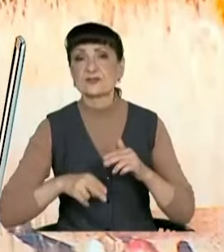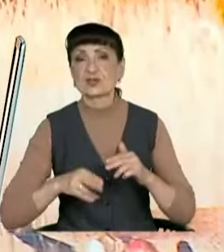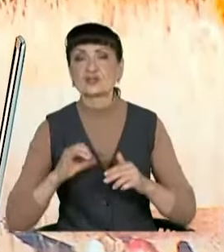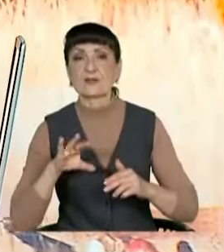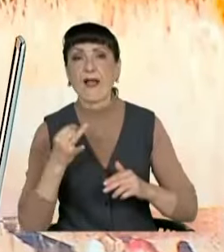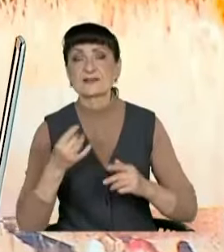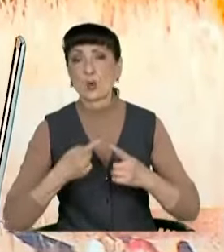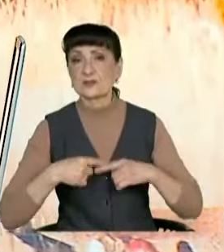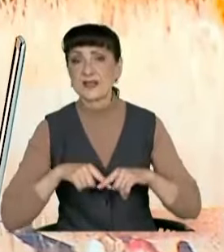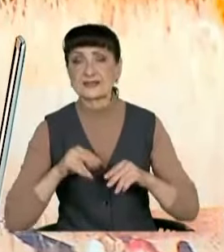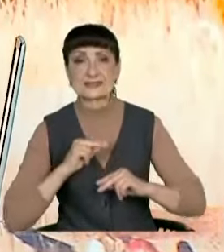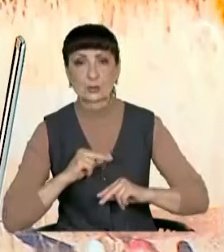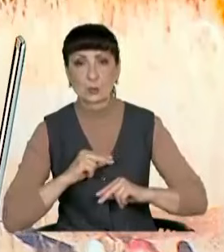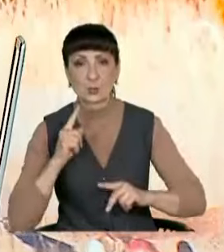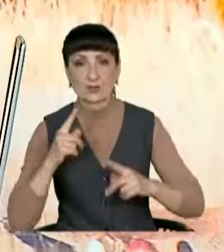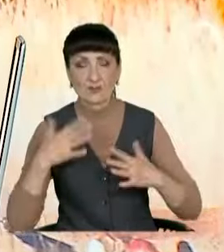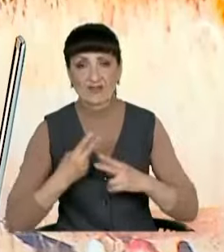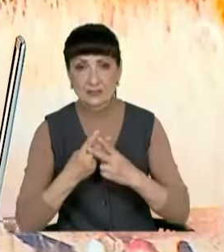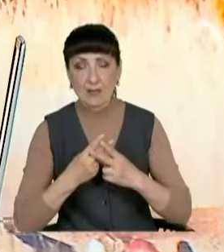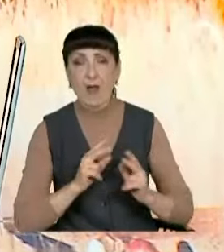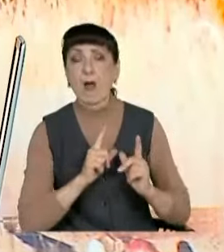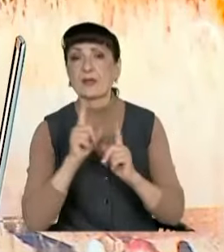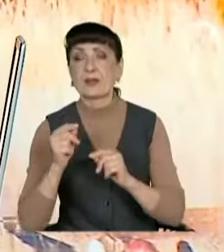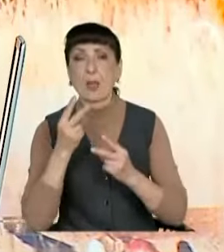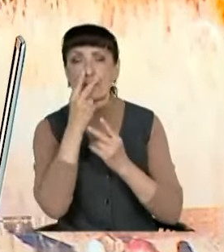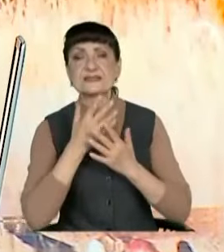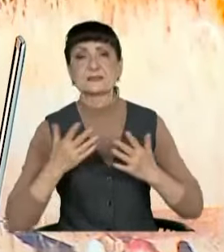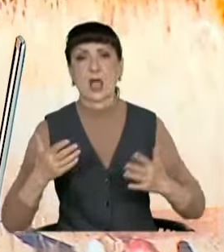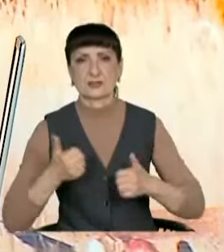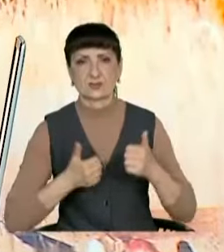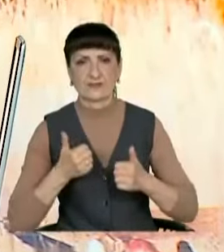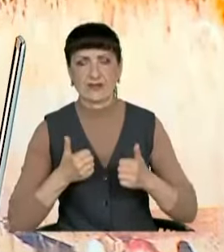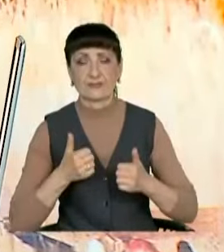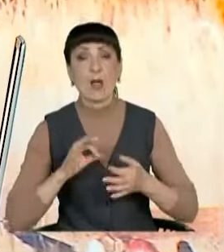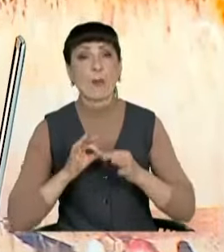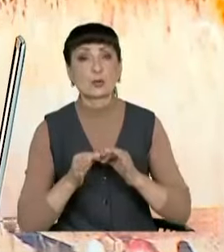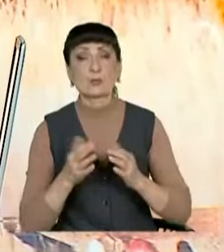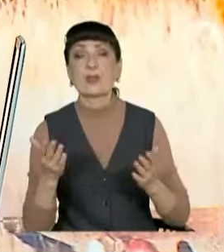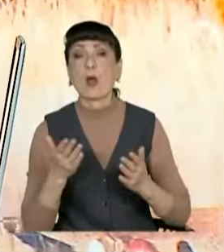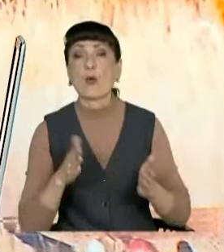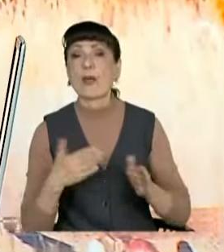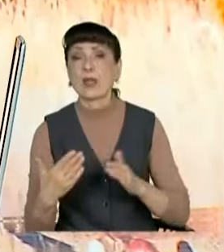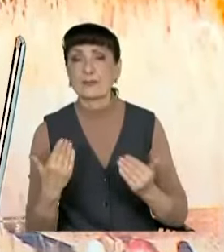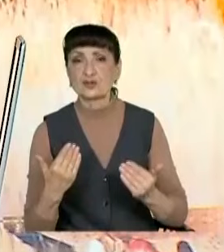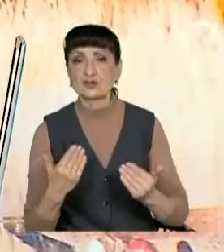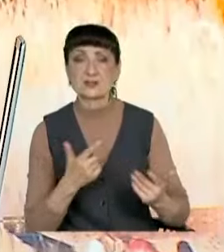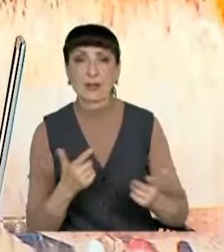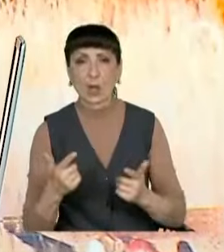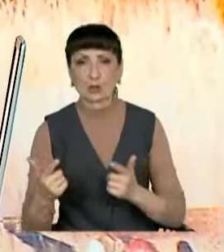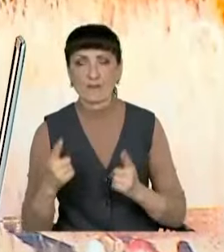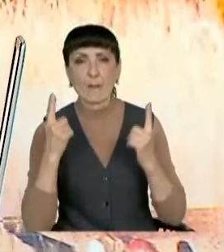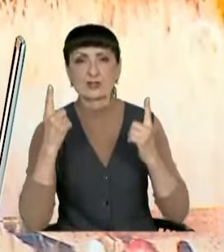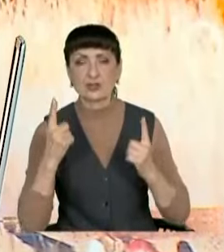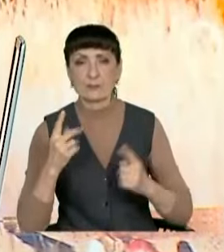Шанхайской организации сотрудничества отправились на презентацию игр. Подробнее о том, на каком этапе сейчас ведется подготовка к